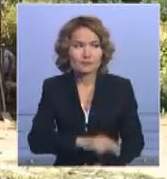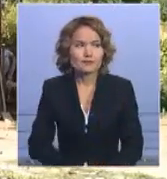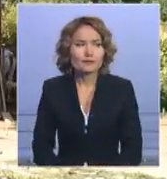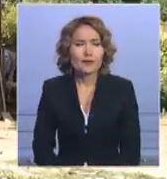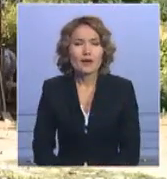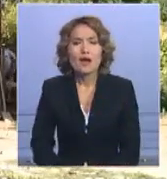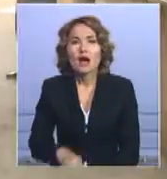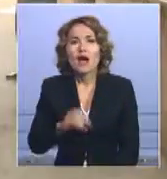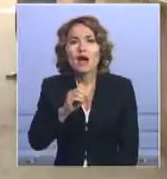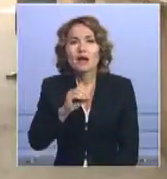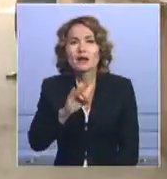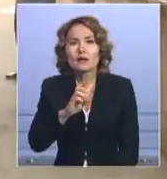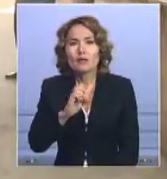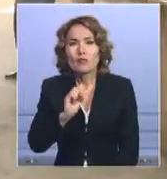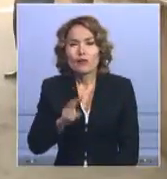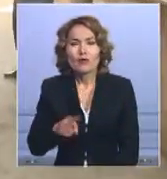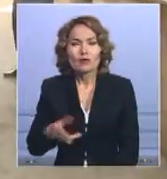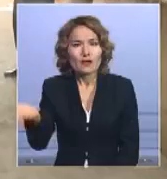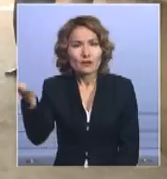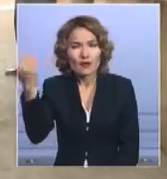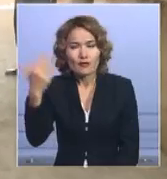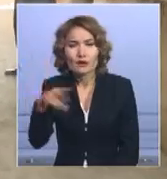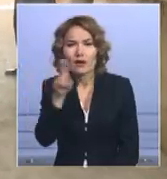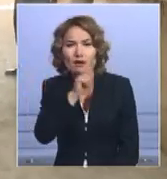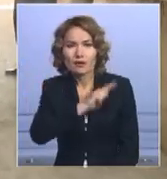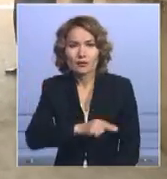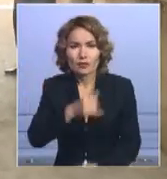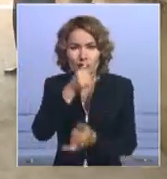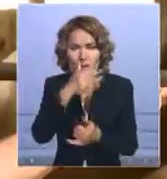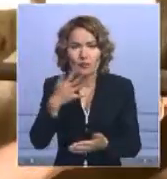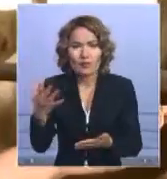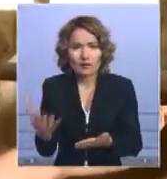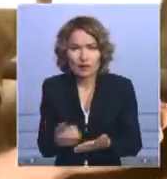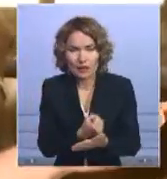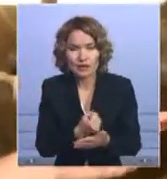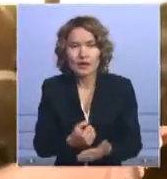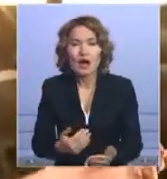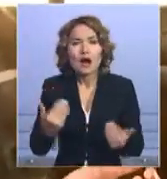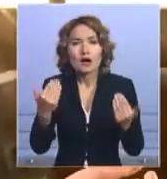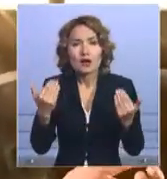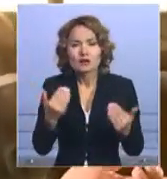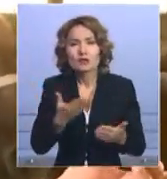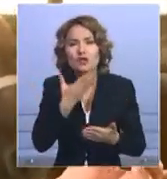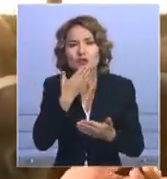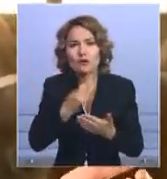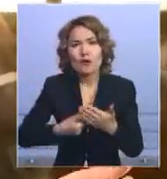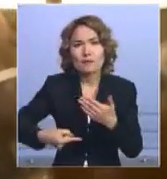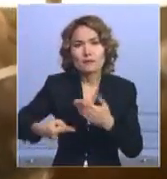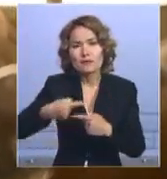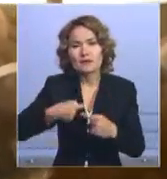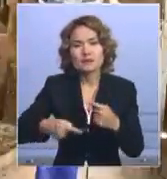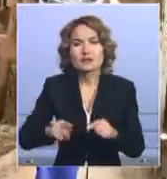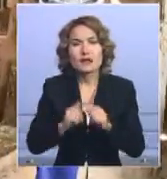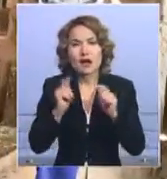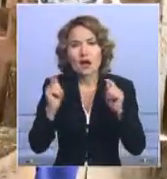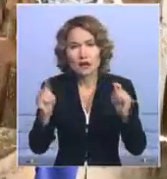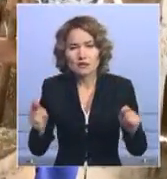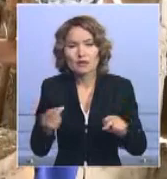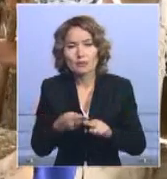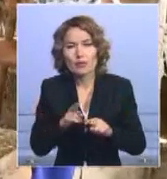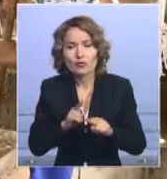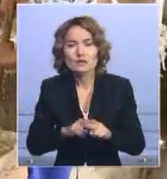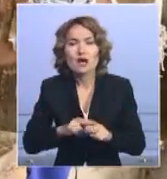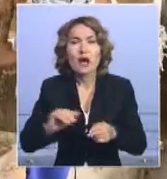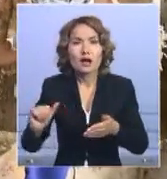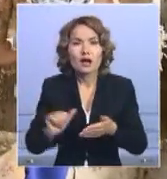Ербол Смайлов біраз уақыт жұмысы жүріп қалған жандардың қатарынан. Байзақ ауданының тұрғыны жеңілдетілген несие туралы естіп орталыққа келген. Қажетті құжаттарды жинап,